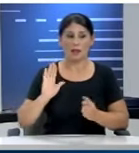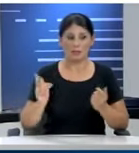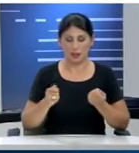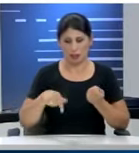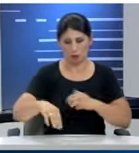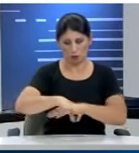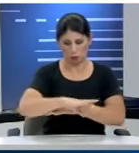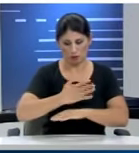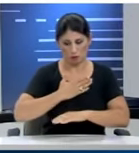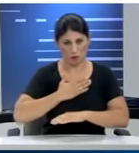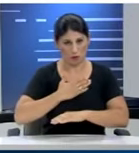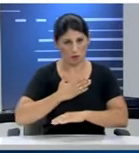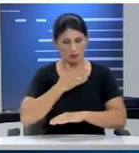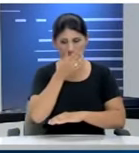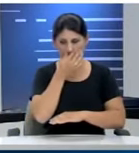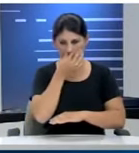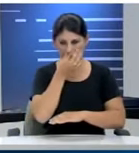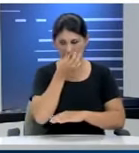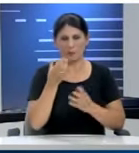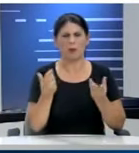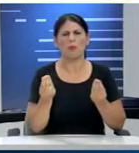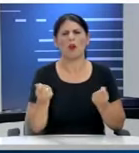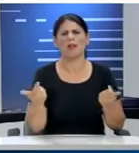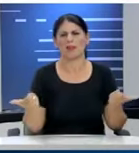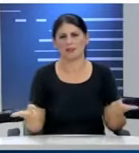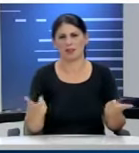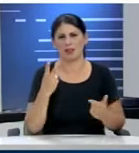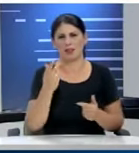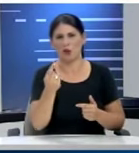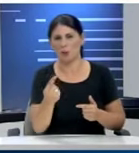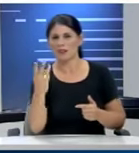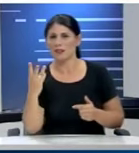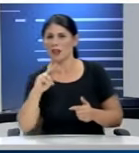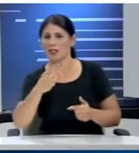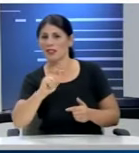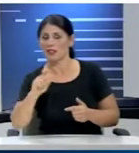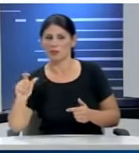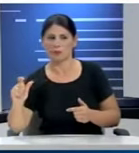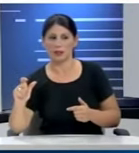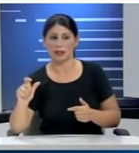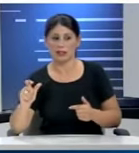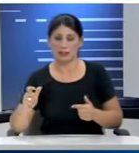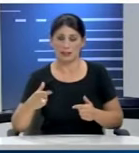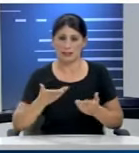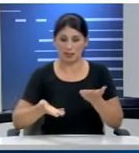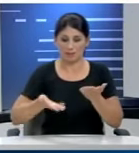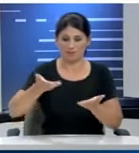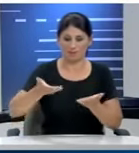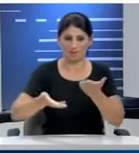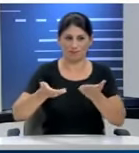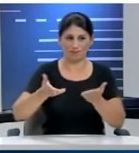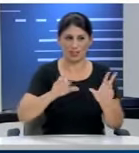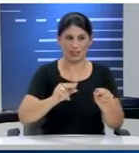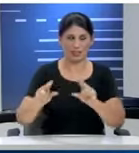εμείς είχαμε σχεδιάσει, είναι πολλά τα λεφτά. Είναι 2,5 με 3 δις. Τα ισοδύναμα,